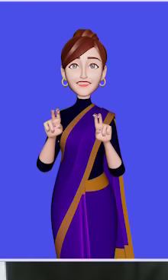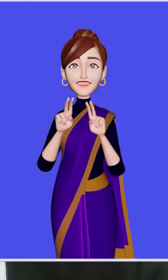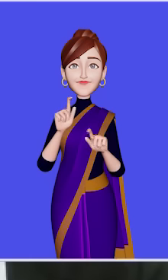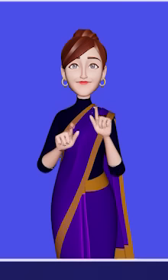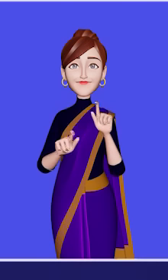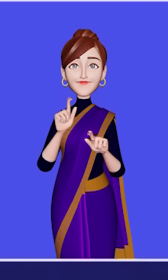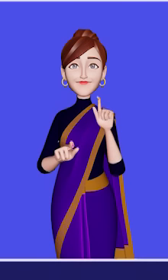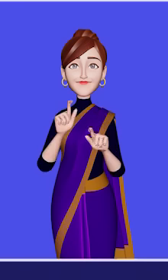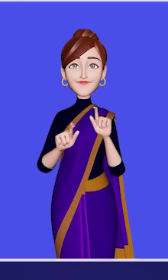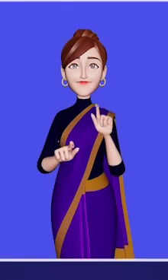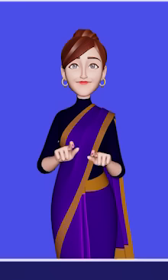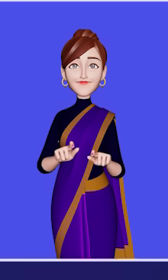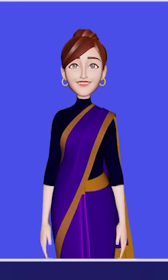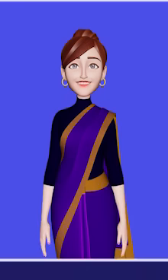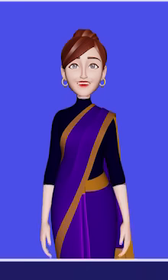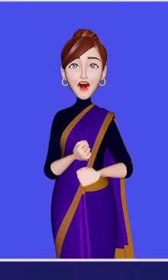देवी और सज्जनों,